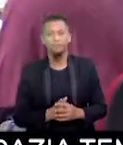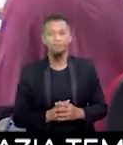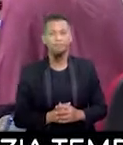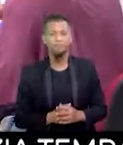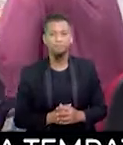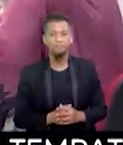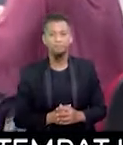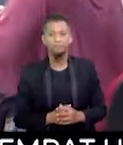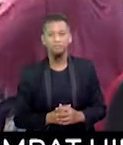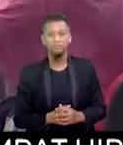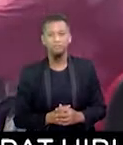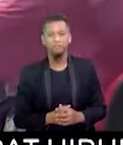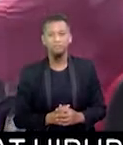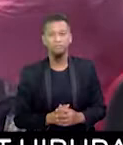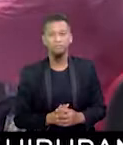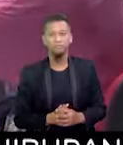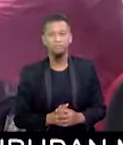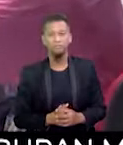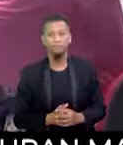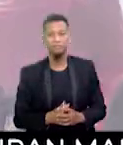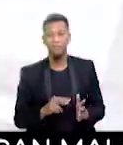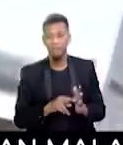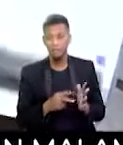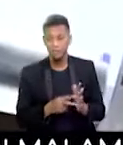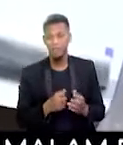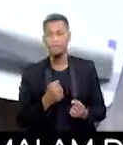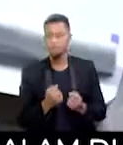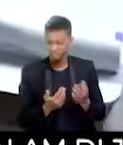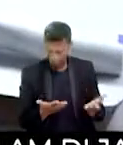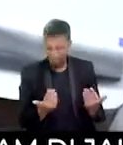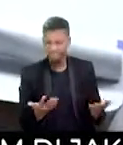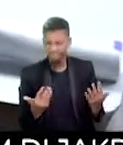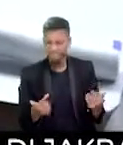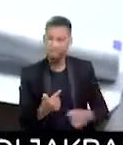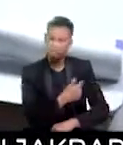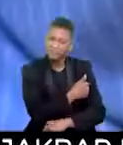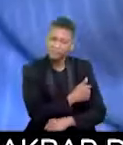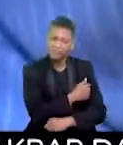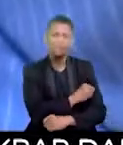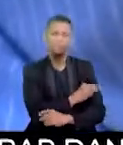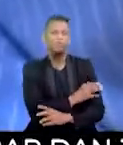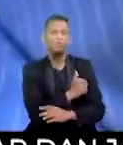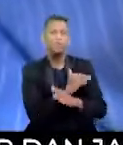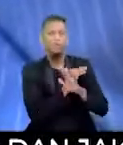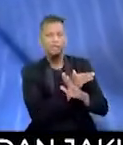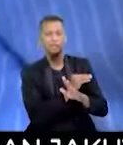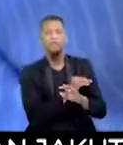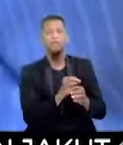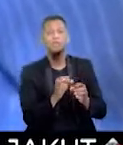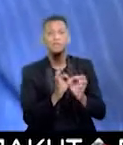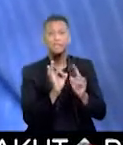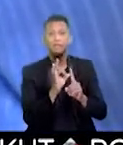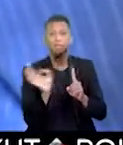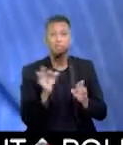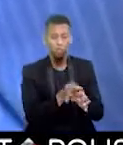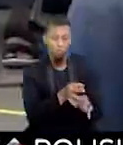upaya untuk meningkatkan herd immunity di DKI. 1.000 dosis vaksin jenis Pfizer disiapkan bagi masyarakat